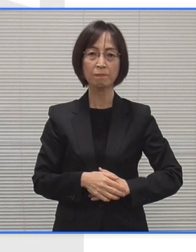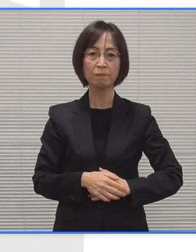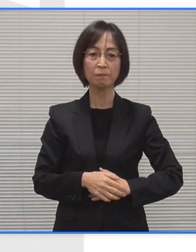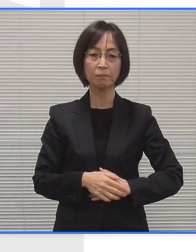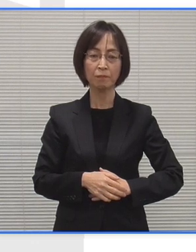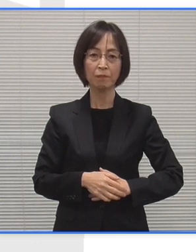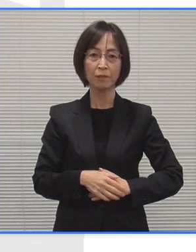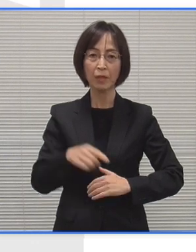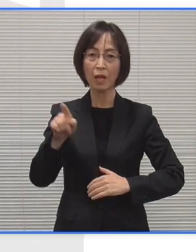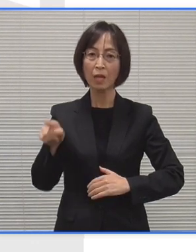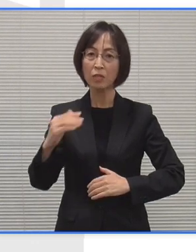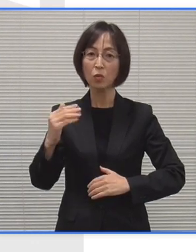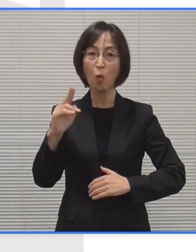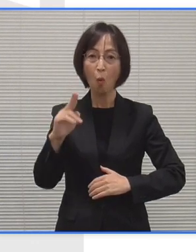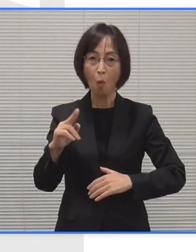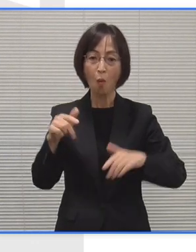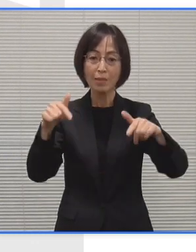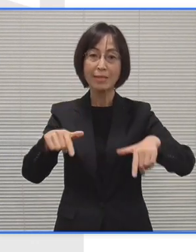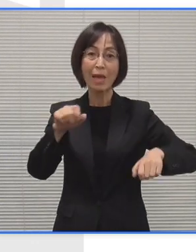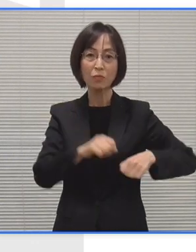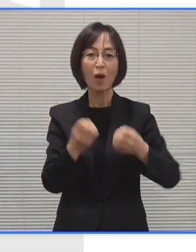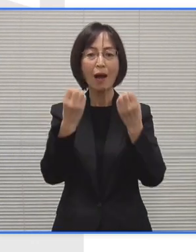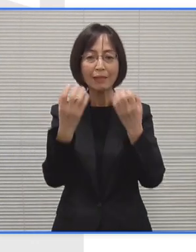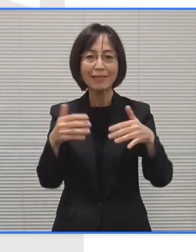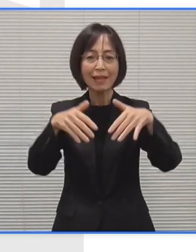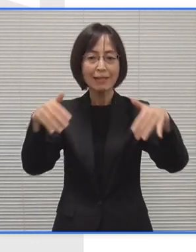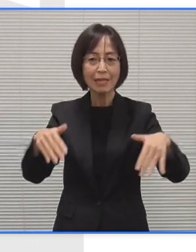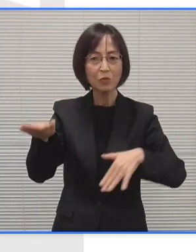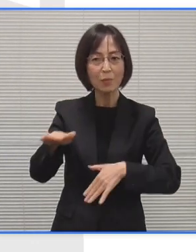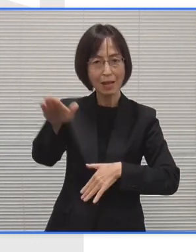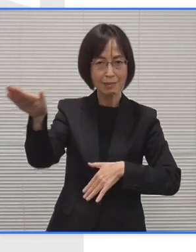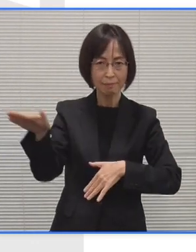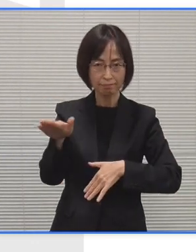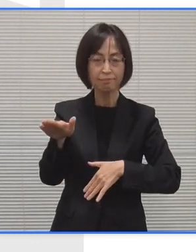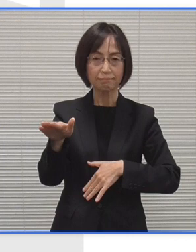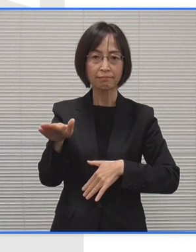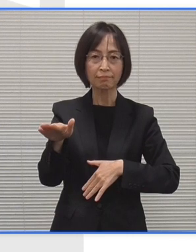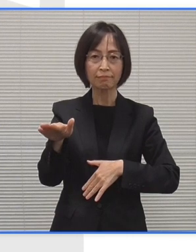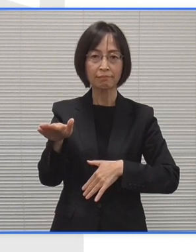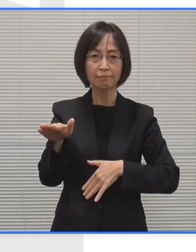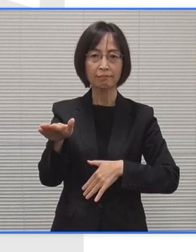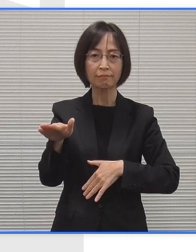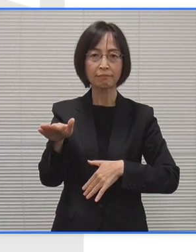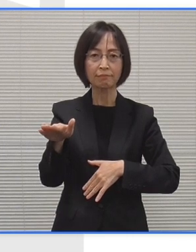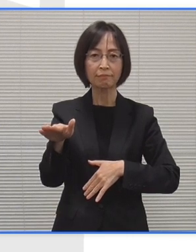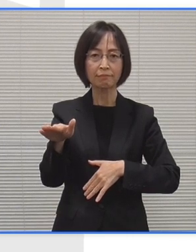そごう西武さん新体制の皆様からはですね、